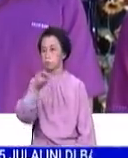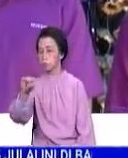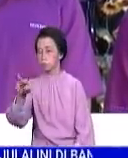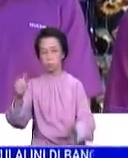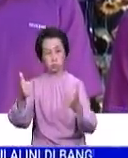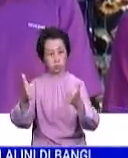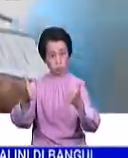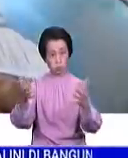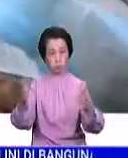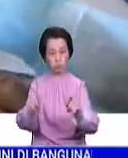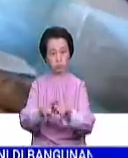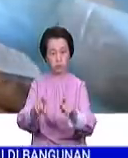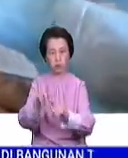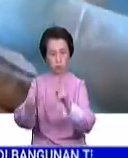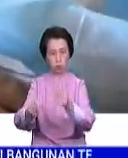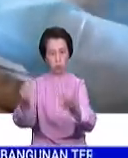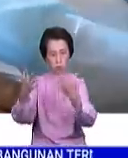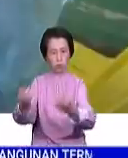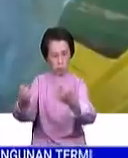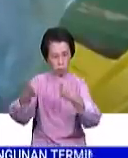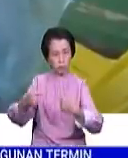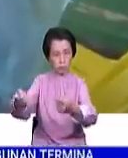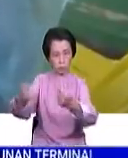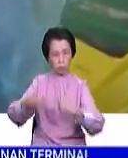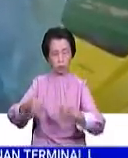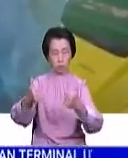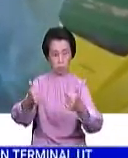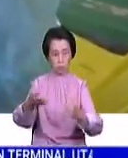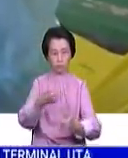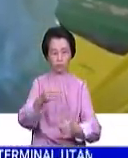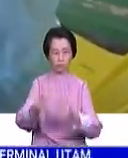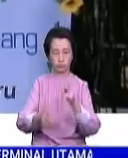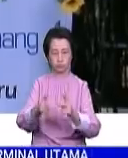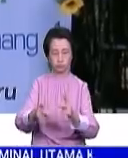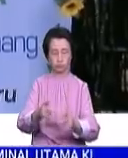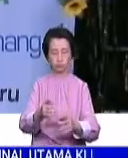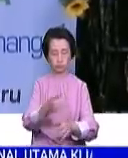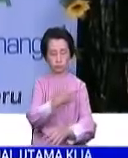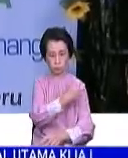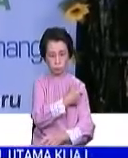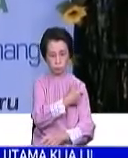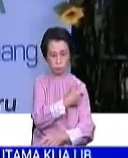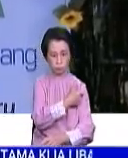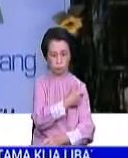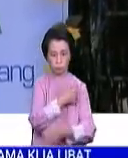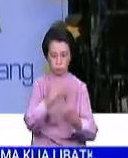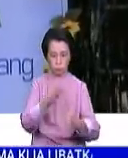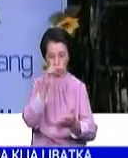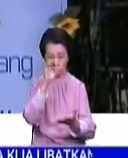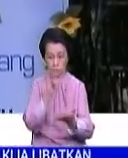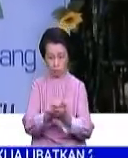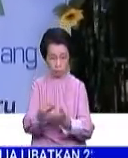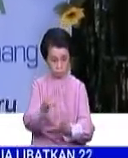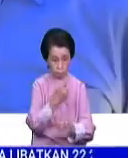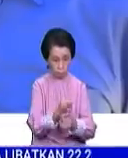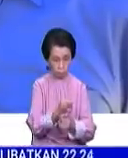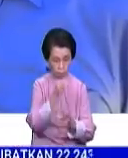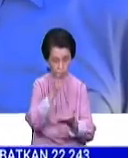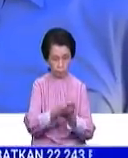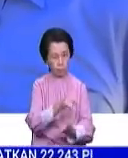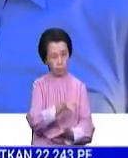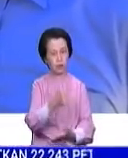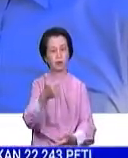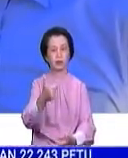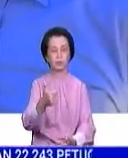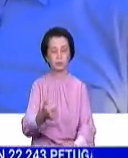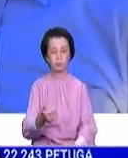sambutan begitu ramai. Dan penerimaan vaksin telah pun diyakini diterima.